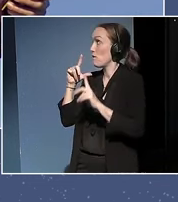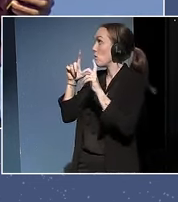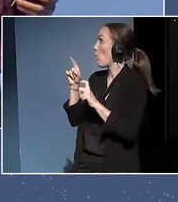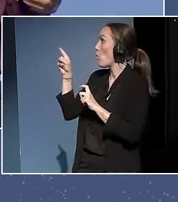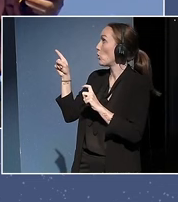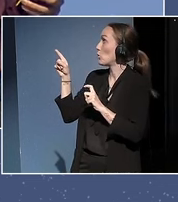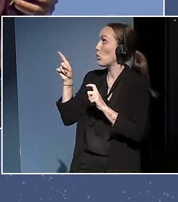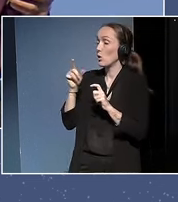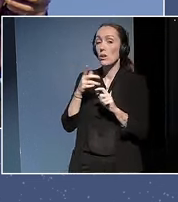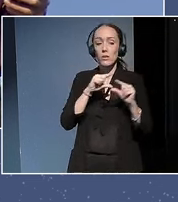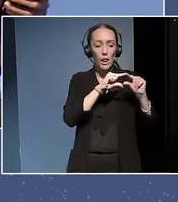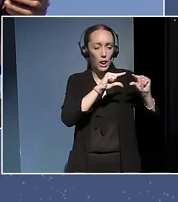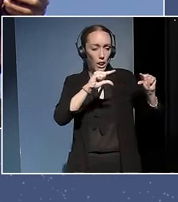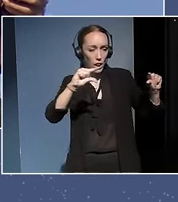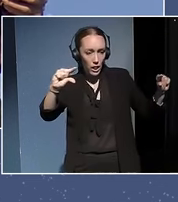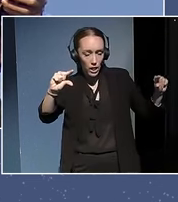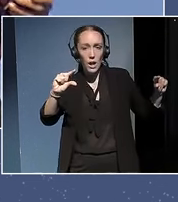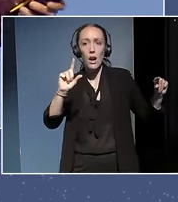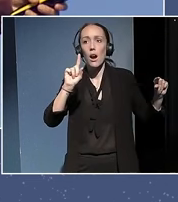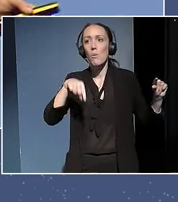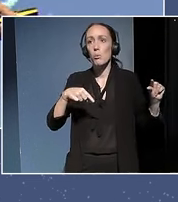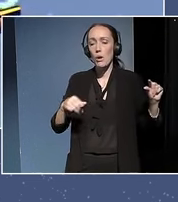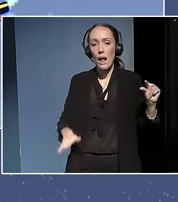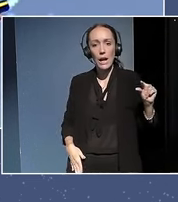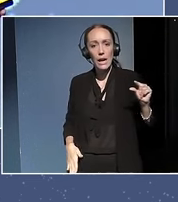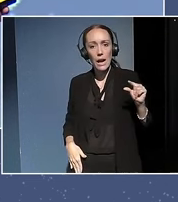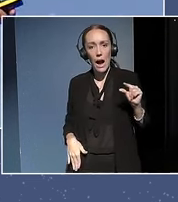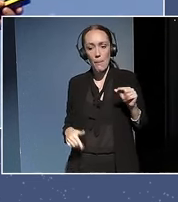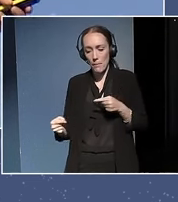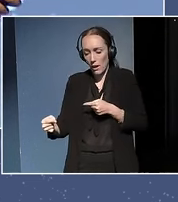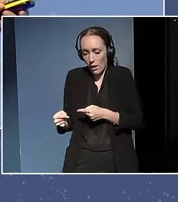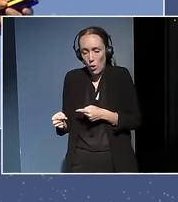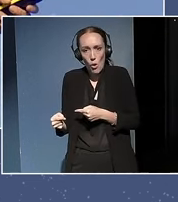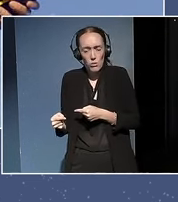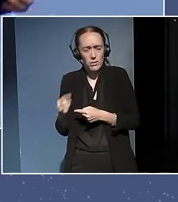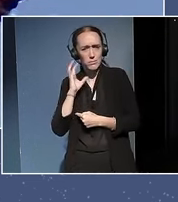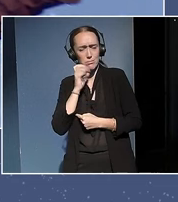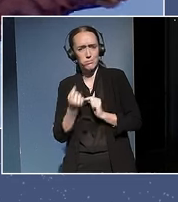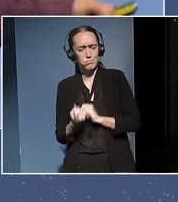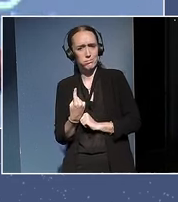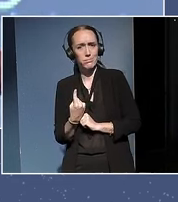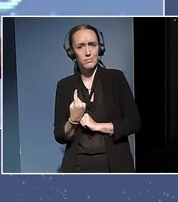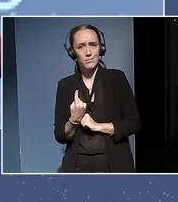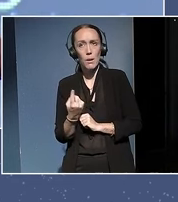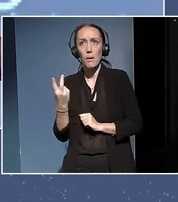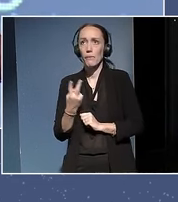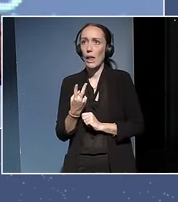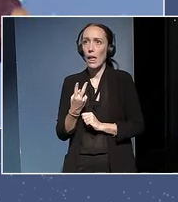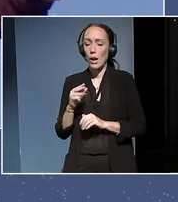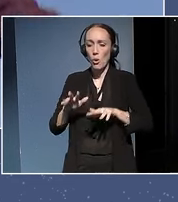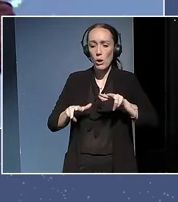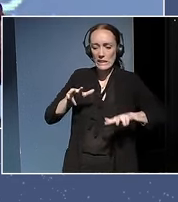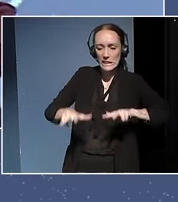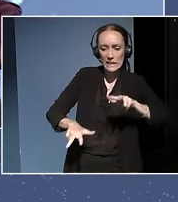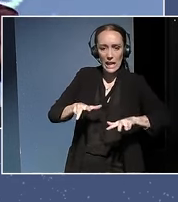rispetto ad una gamba relativamente corta che però ha un piede grande un